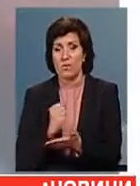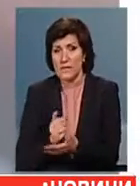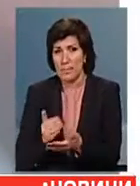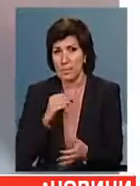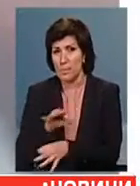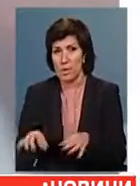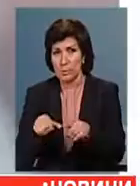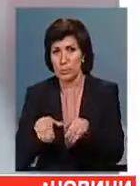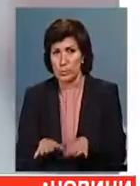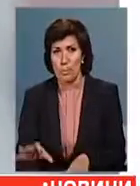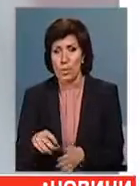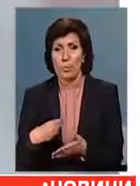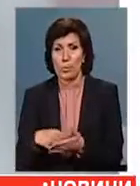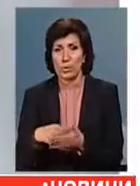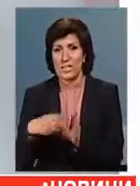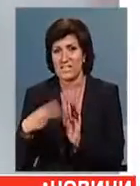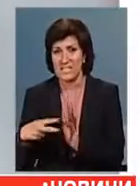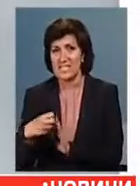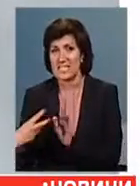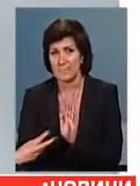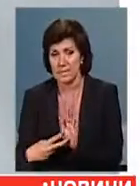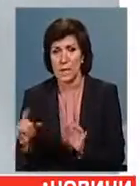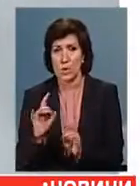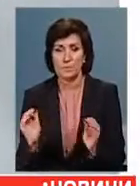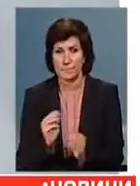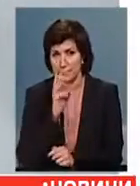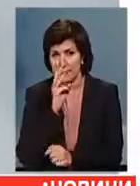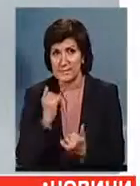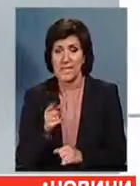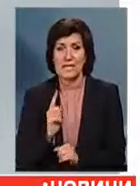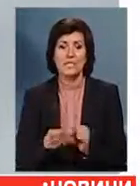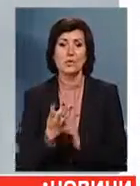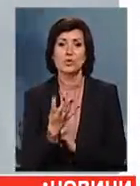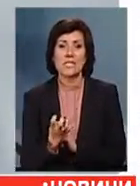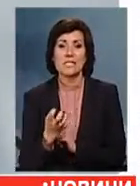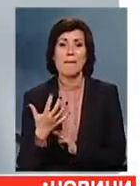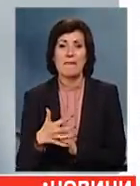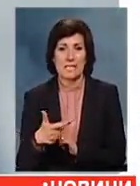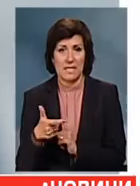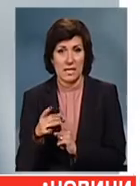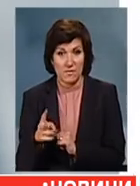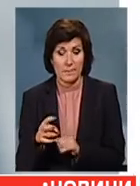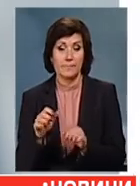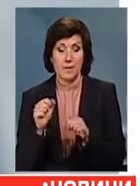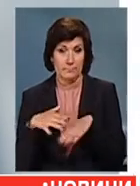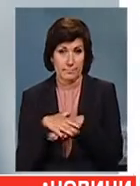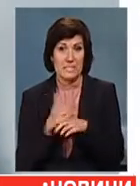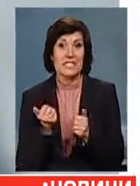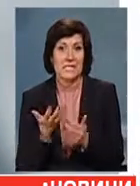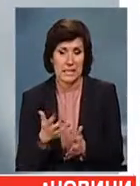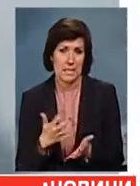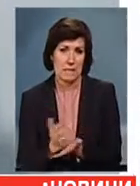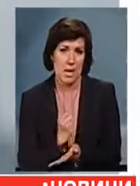напередодні проєкті постанови про бюджет 2017. Розмір мінімальної зарплати зараз 1450 гривень, тож можна підрахувати,